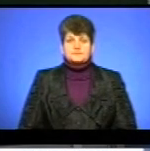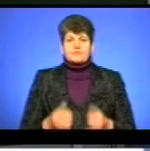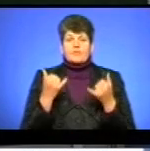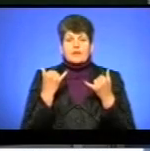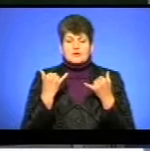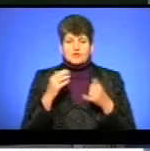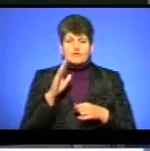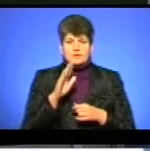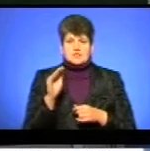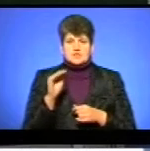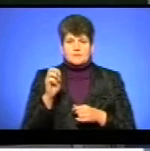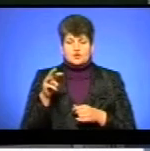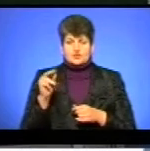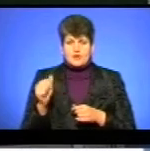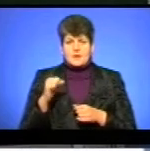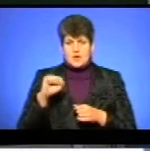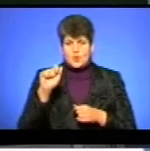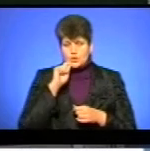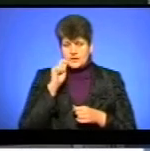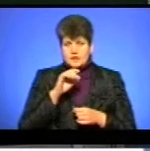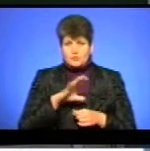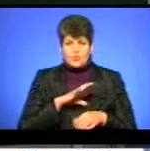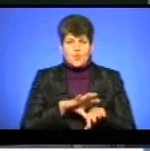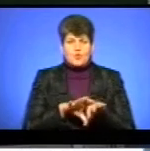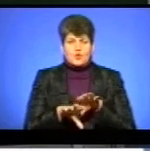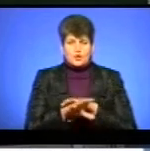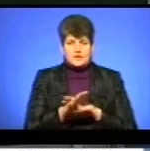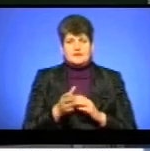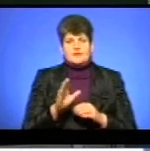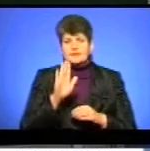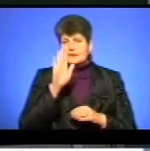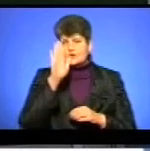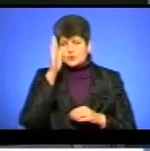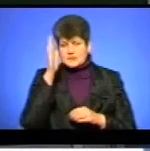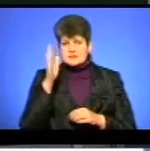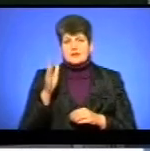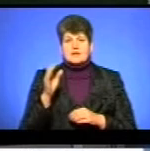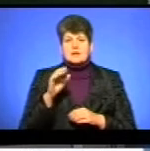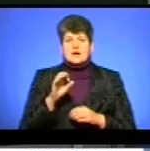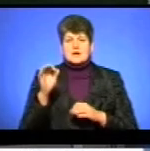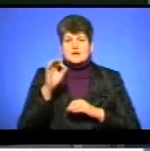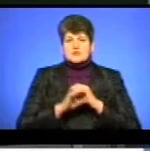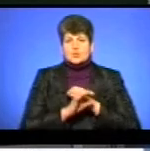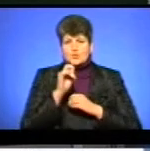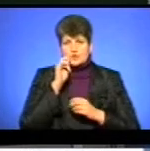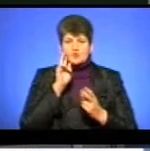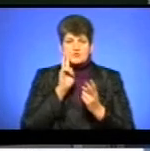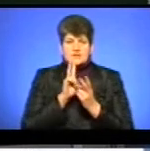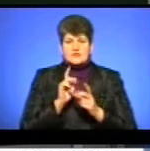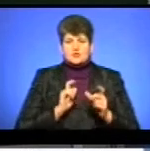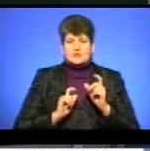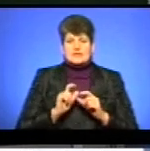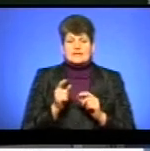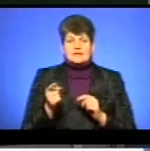Сьогодні Володимир Жемчугов, герой України, який був у полоні терористів під час АТО на сході України, зустрівся зі студентами